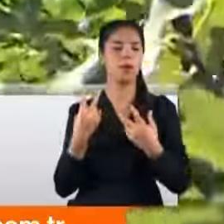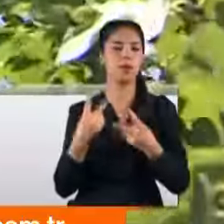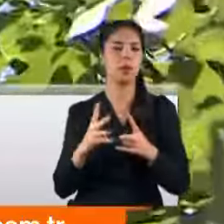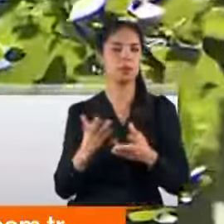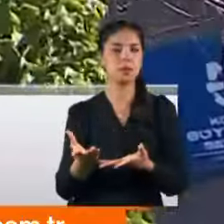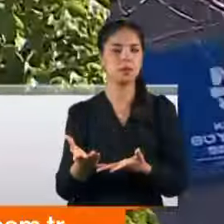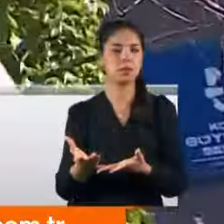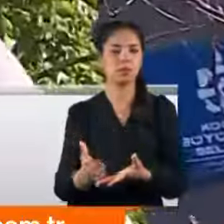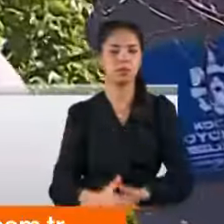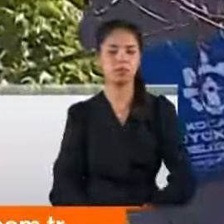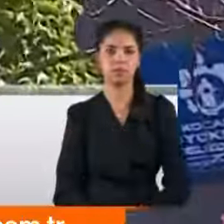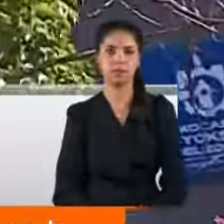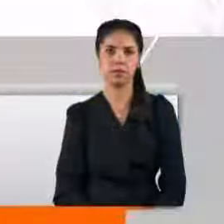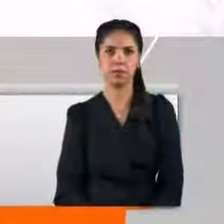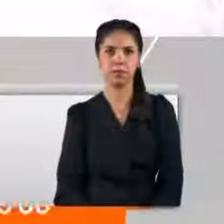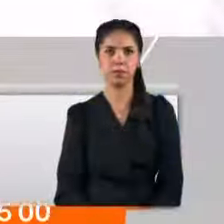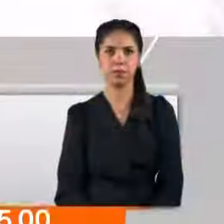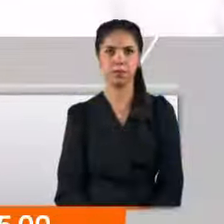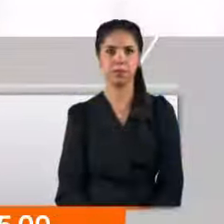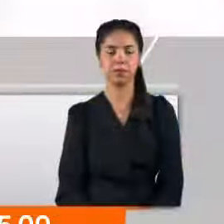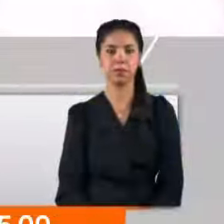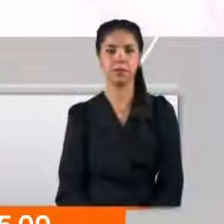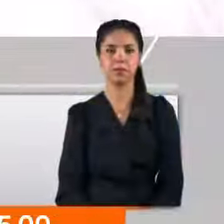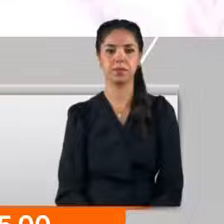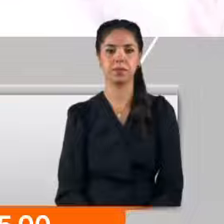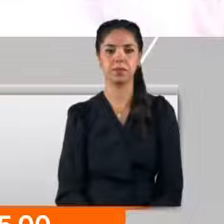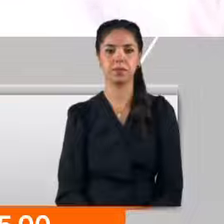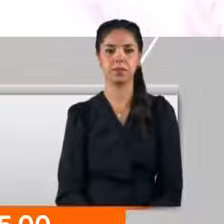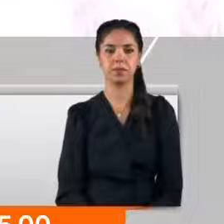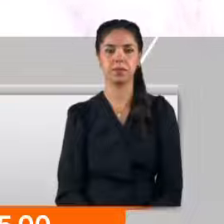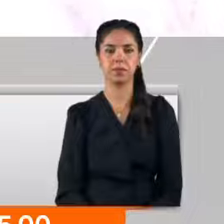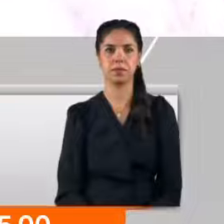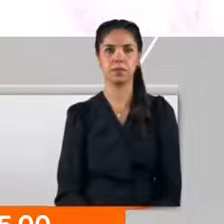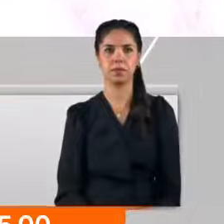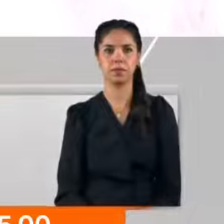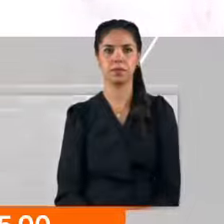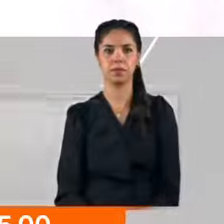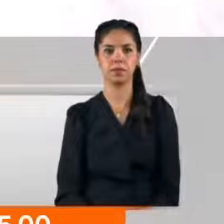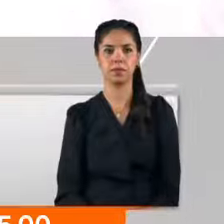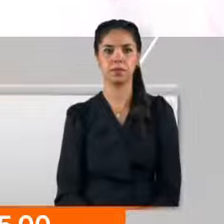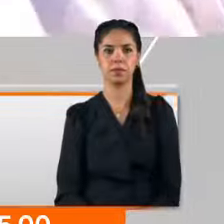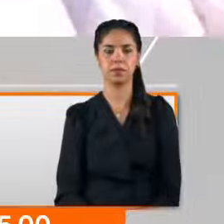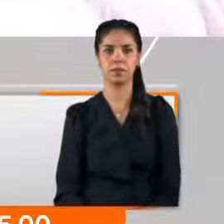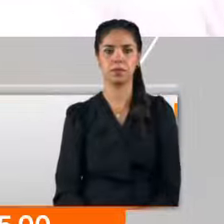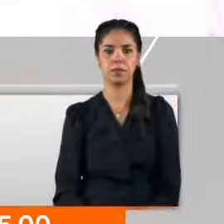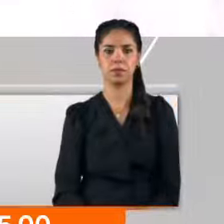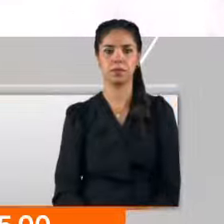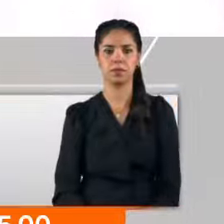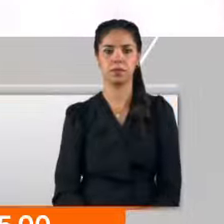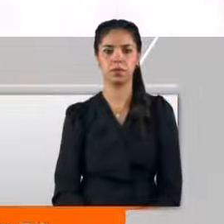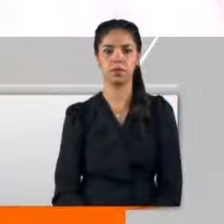yüksek. Yağmurlu bir havada bunun atom bombası kadar tehlikeli olduğunu düşünebiliriz. Neden derseniz, söz